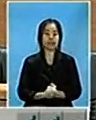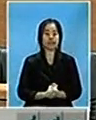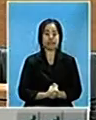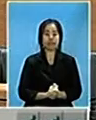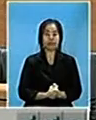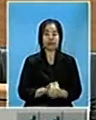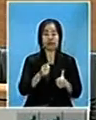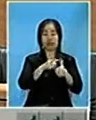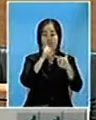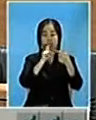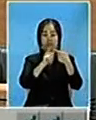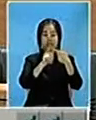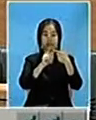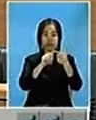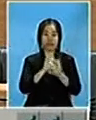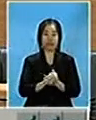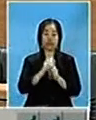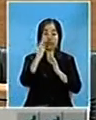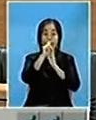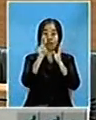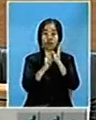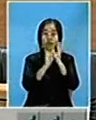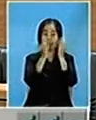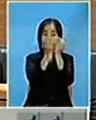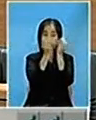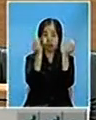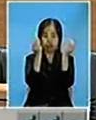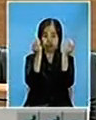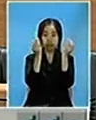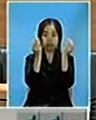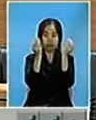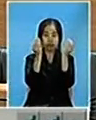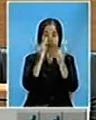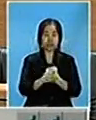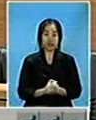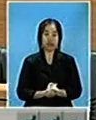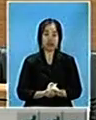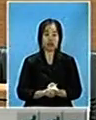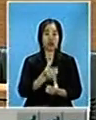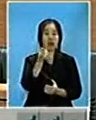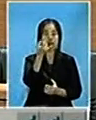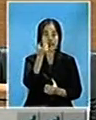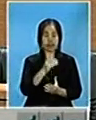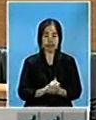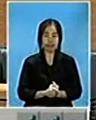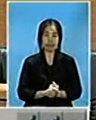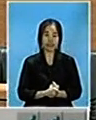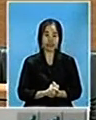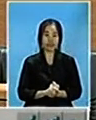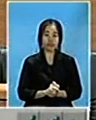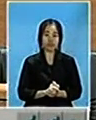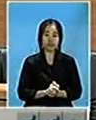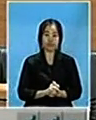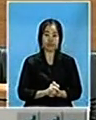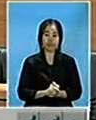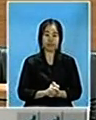อันที่2กฎหมายรัฐธรรมนูญหรือ constitutional law มันคืออะไรครับ